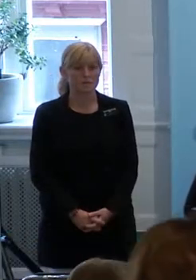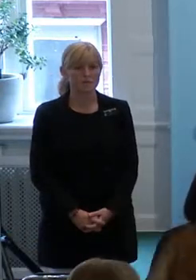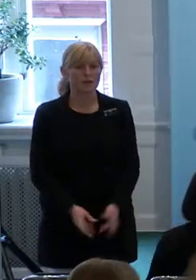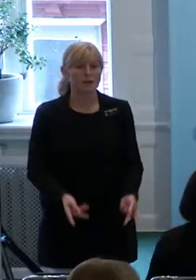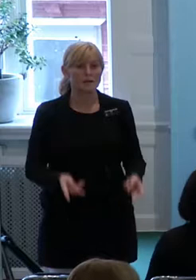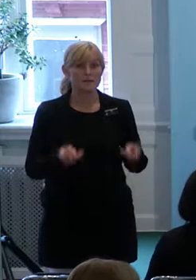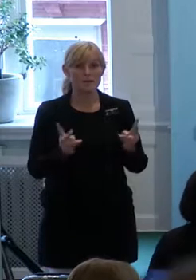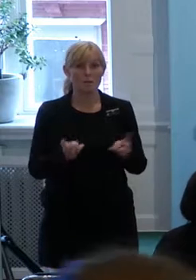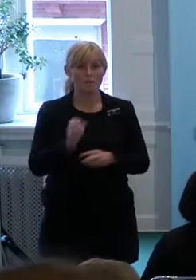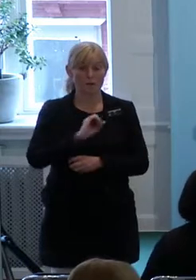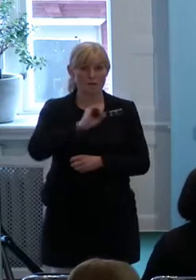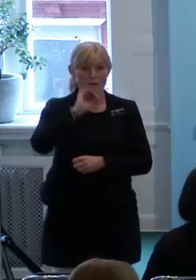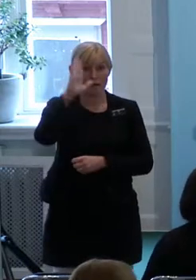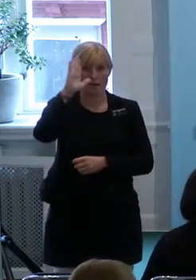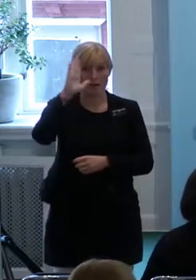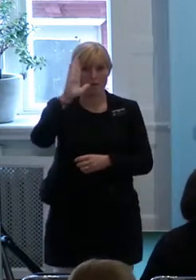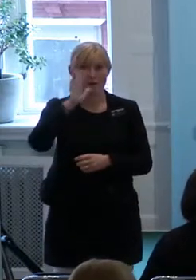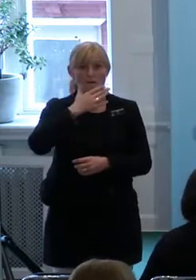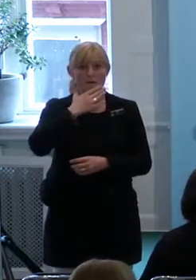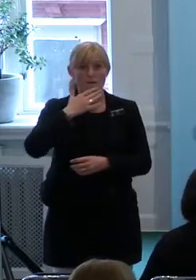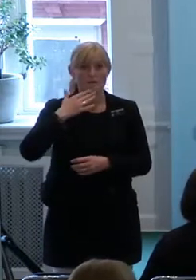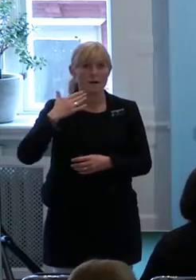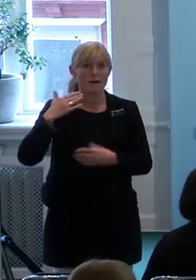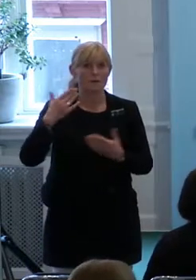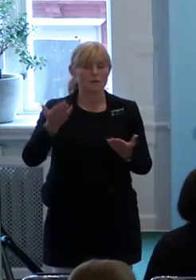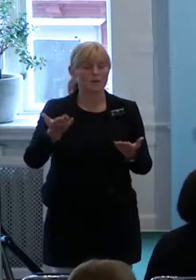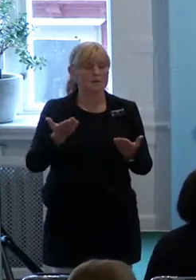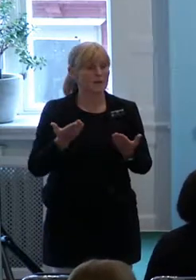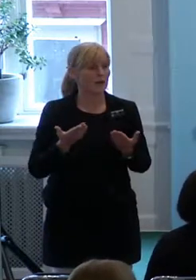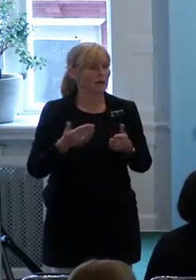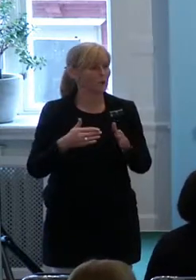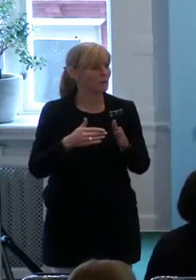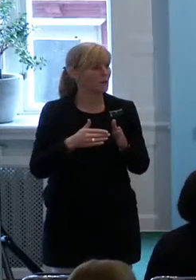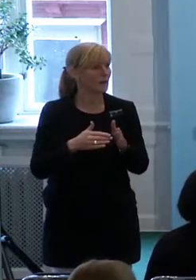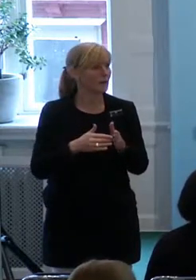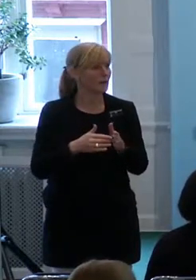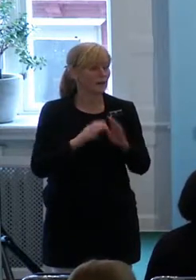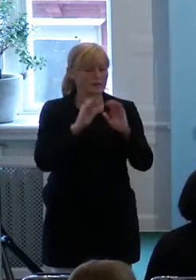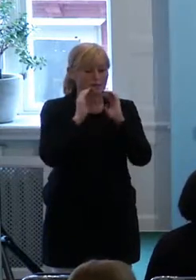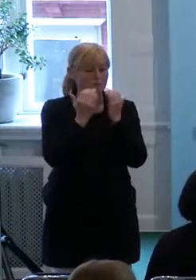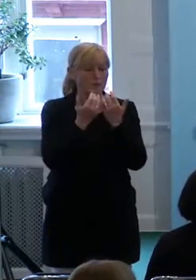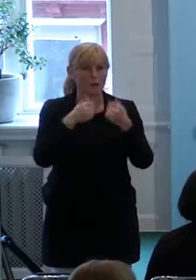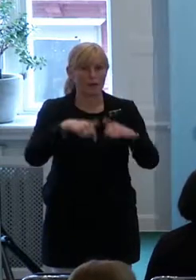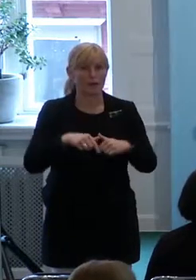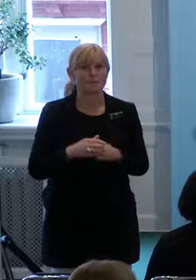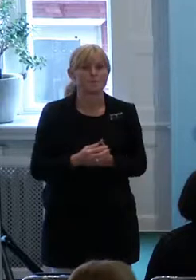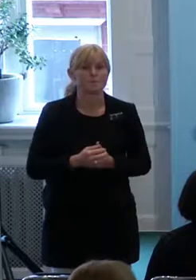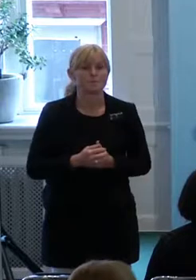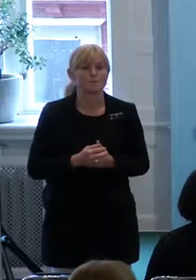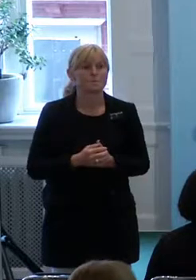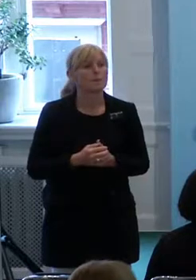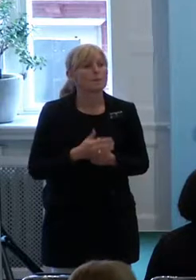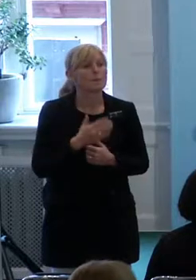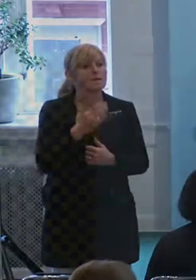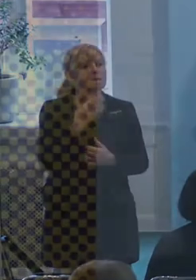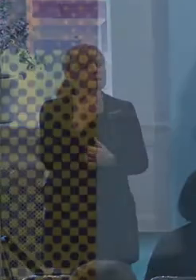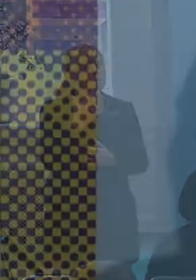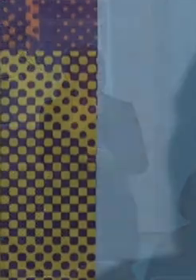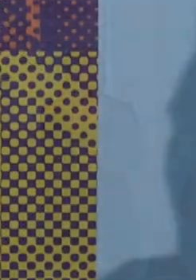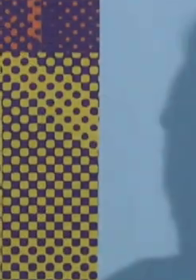Så, hej och varmt välkomna till det här seminariet. Vem som